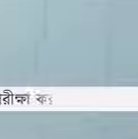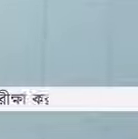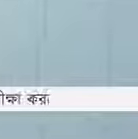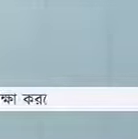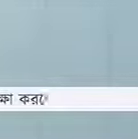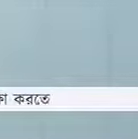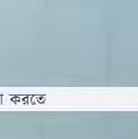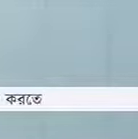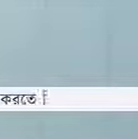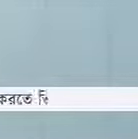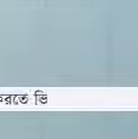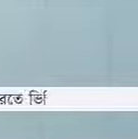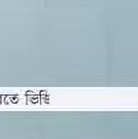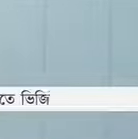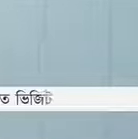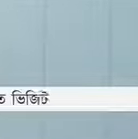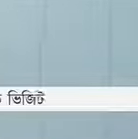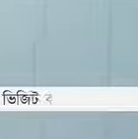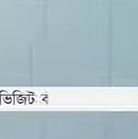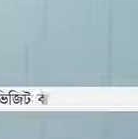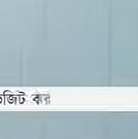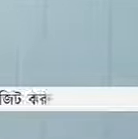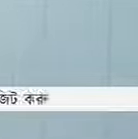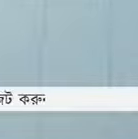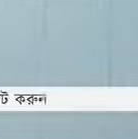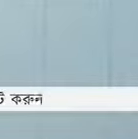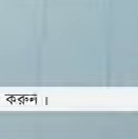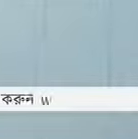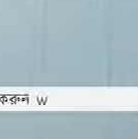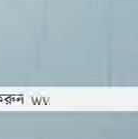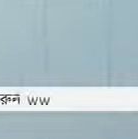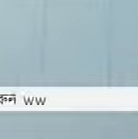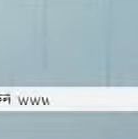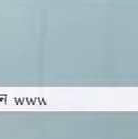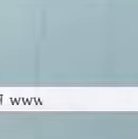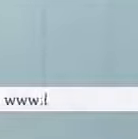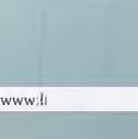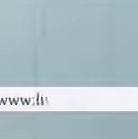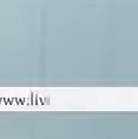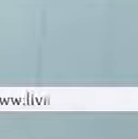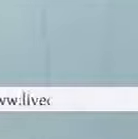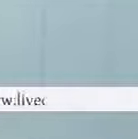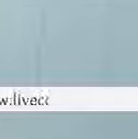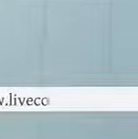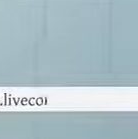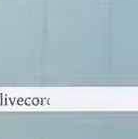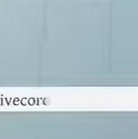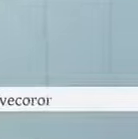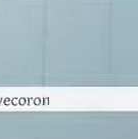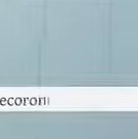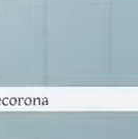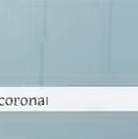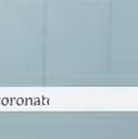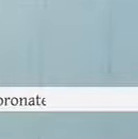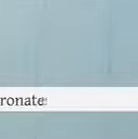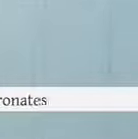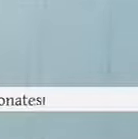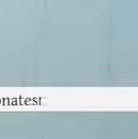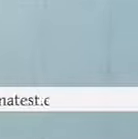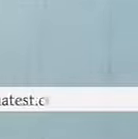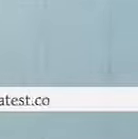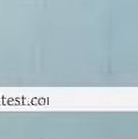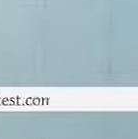নিয়োজিত আছেন, যারা তারা সেবা প্রদানে কোনো সমস্যার সম্মুখীন হলে বিস্তারিত বিবরণ ও প্রয়োজনীয় তথ্য সহ ইমেইল করতে পারেন